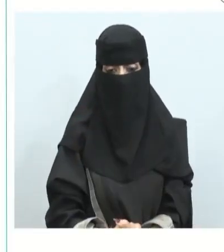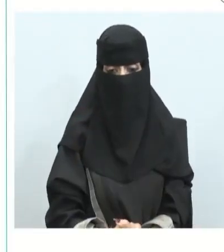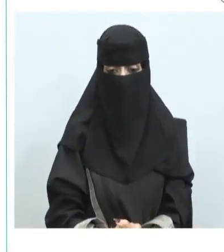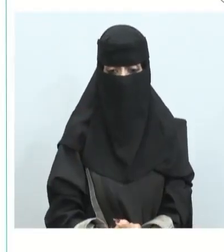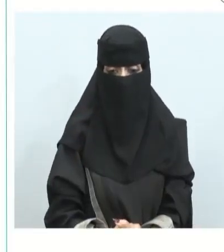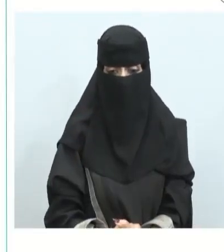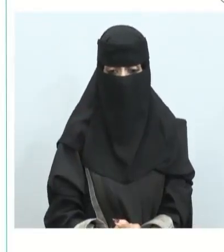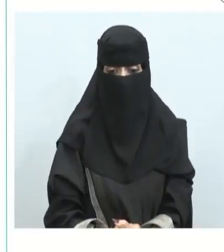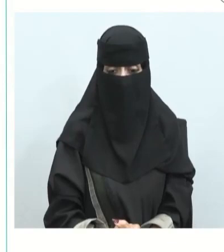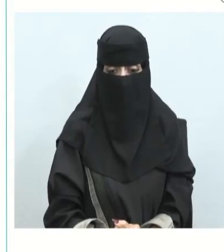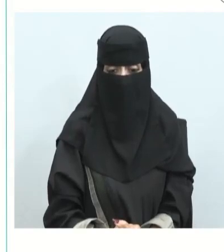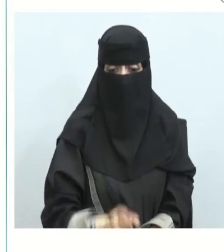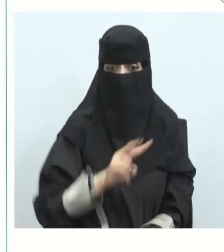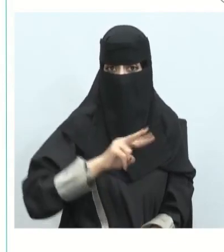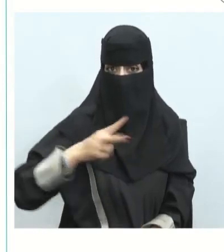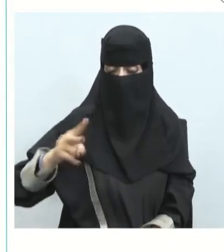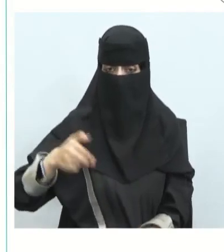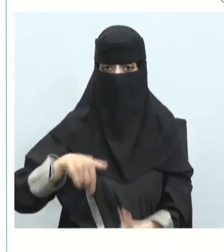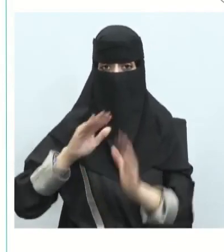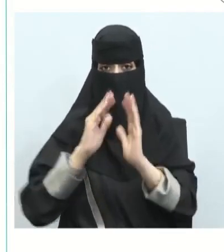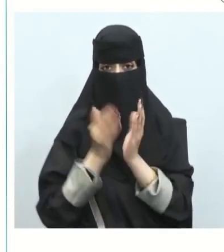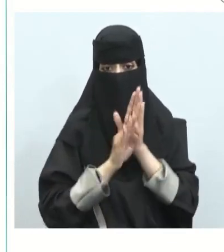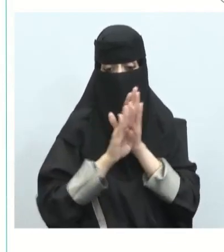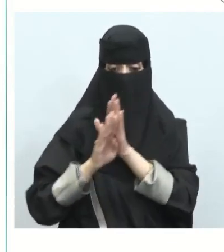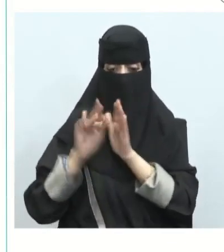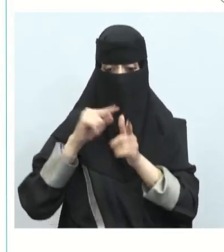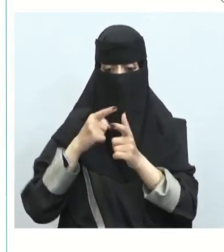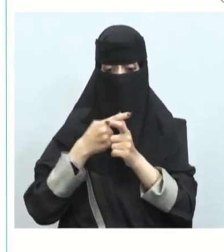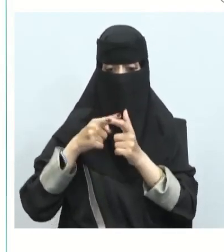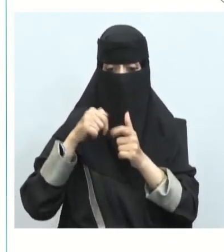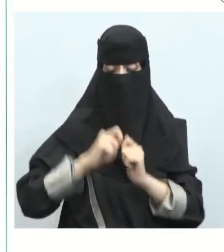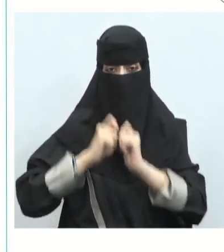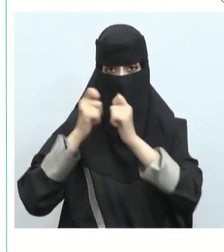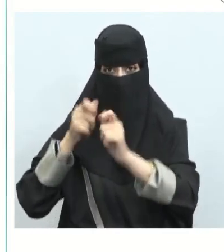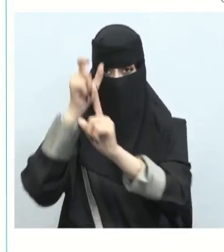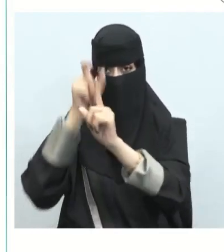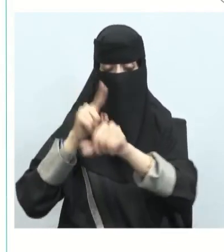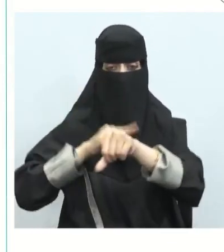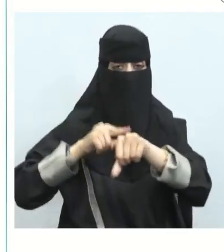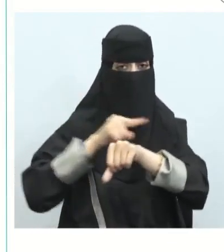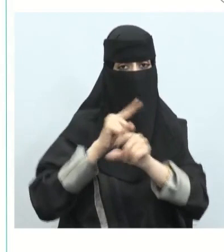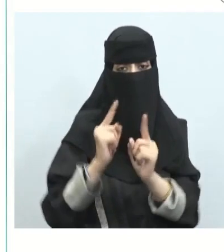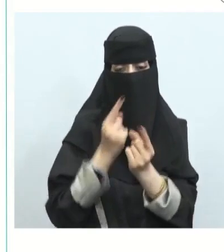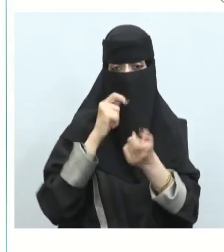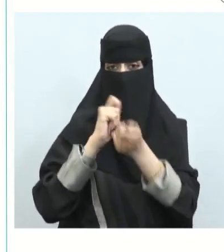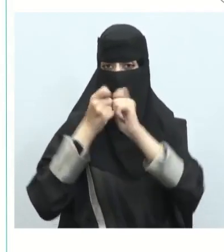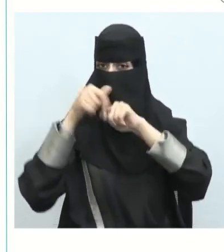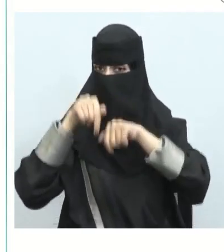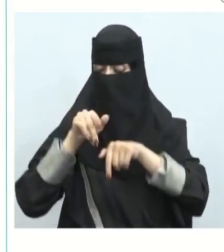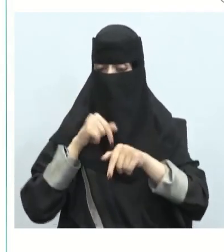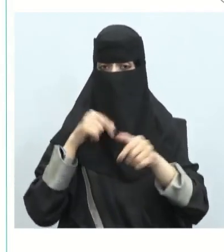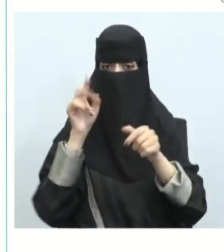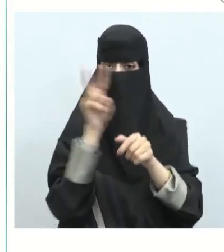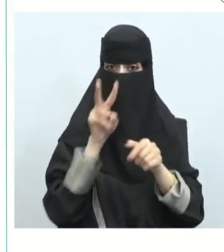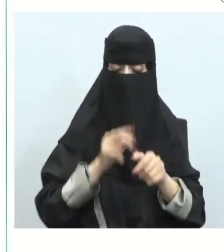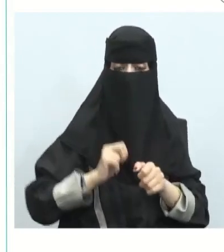الطبيعي تتنوع اشكال الدعم مثلا بين منح الموظفين الوقت الكافي للتكيف مع التغير وتعليقات